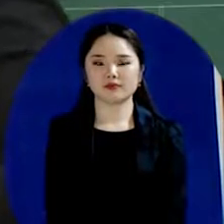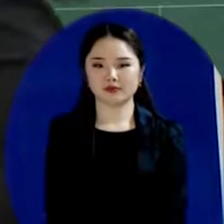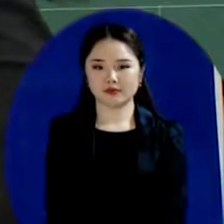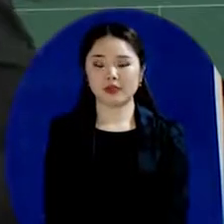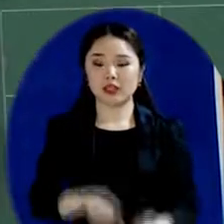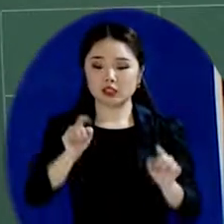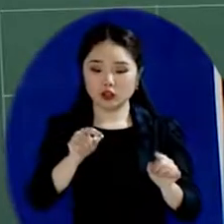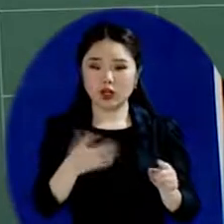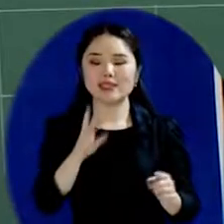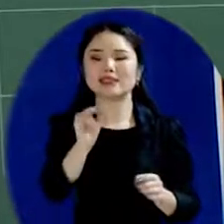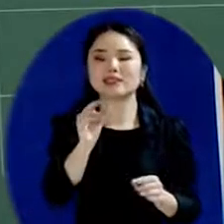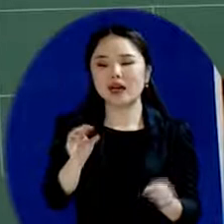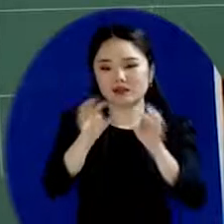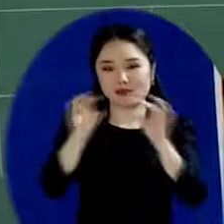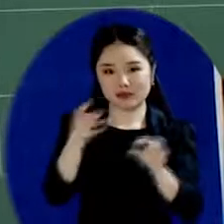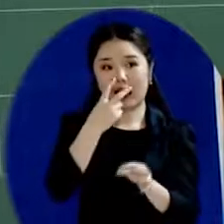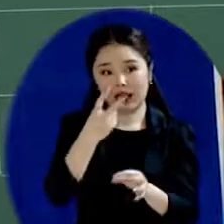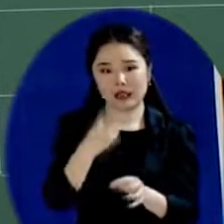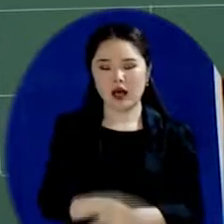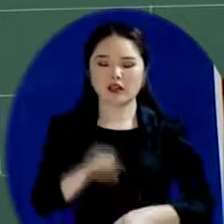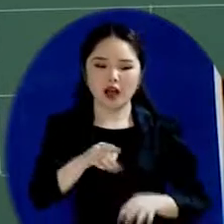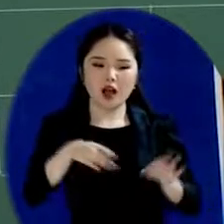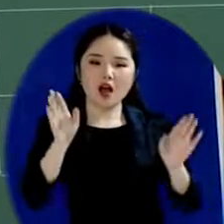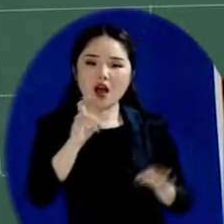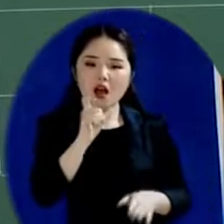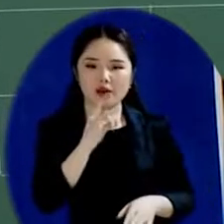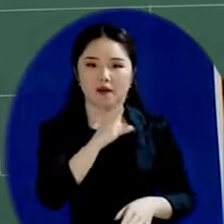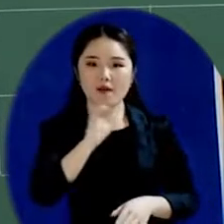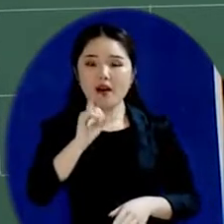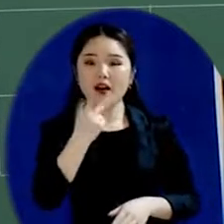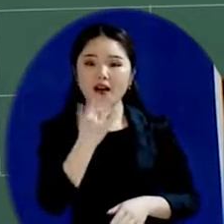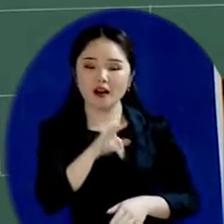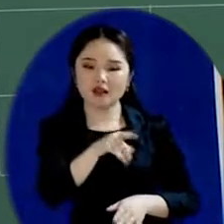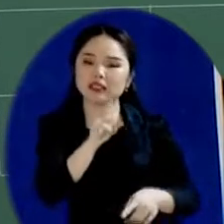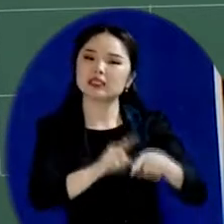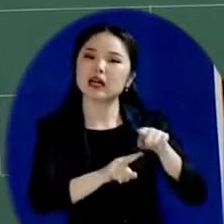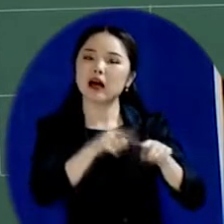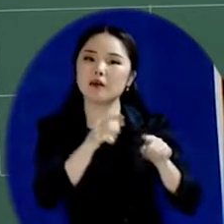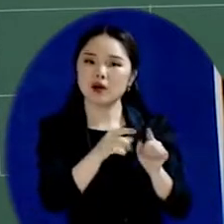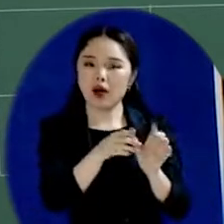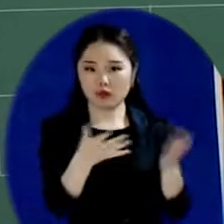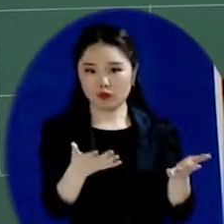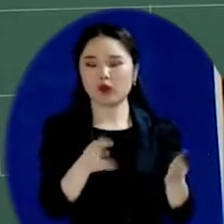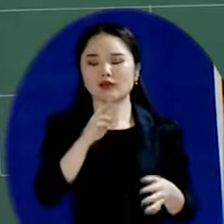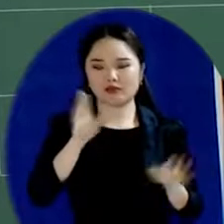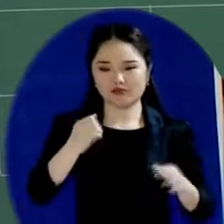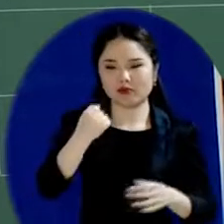За одоо яаж ангилсныг харъя бүгдээрээ. За эрвих юм нь ямар амтан бэлээ? Нэстэг амтан.